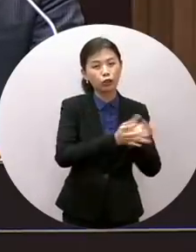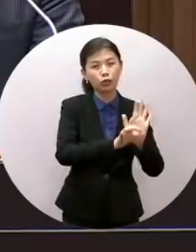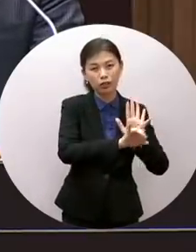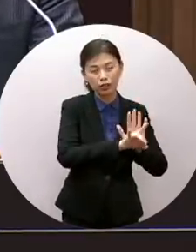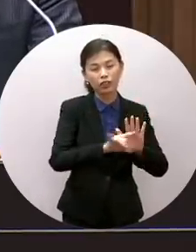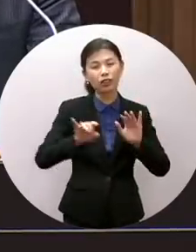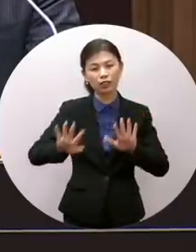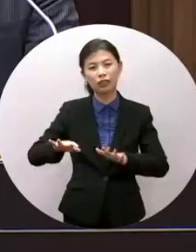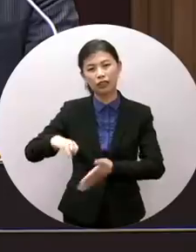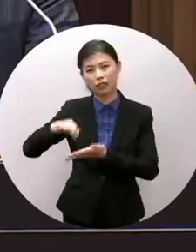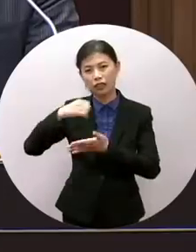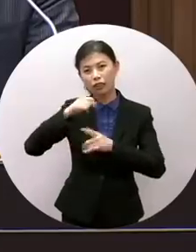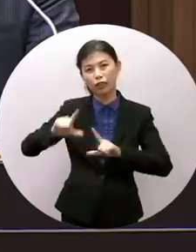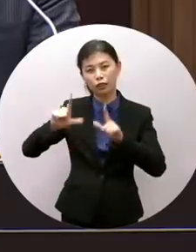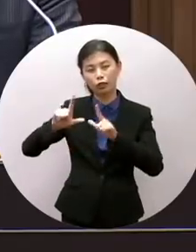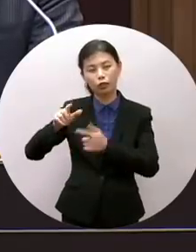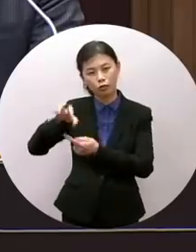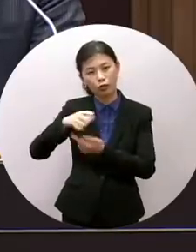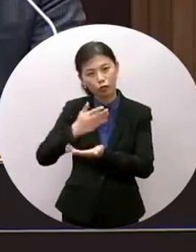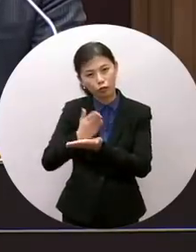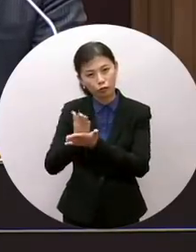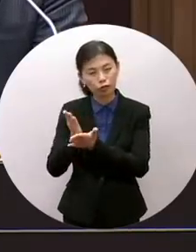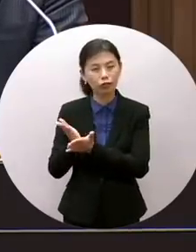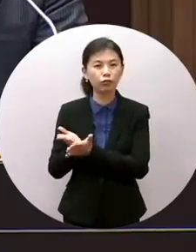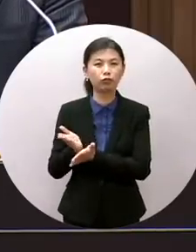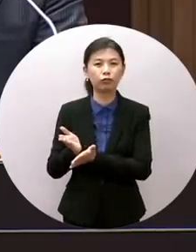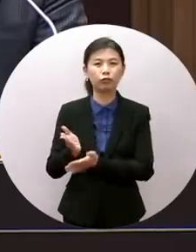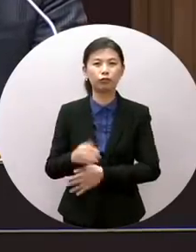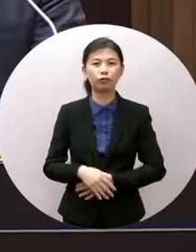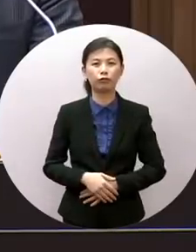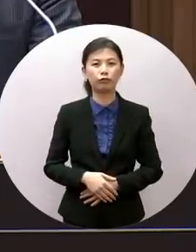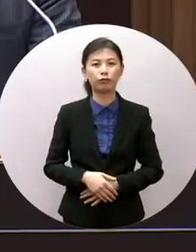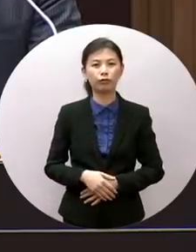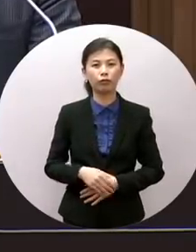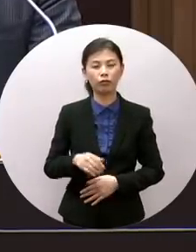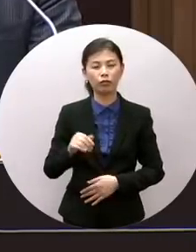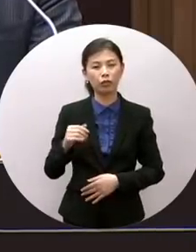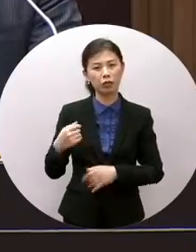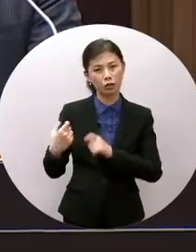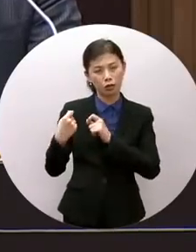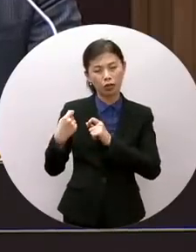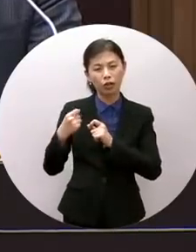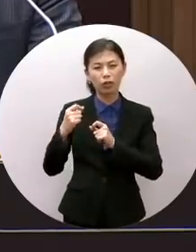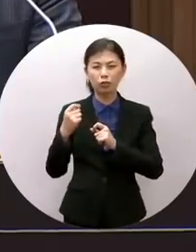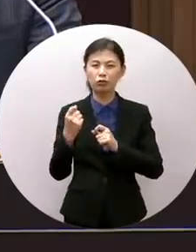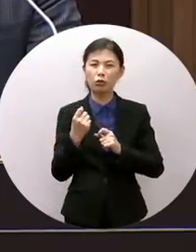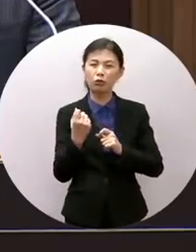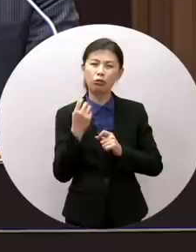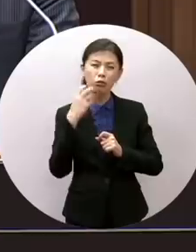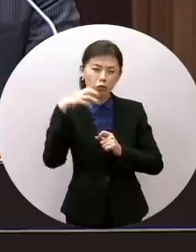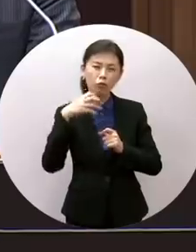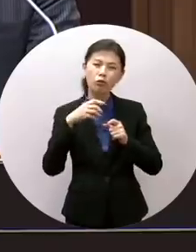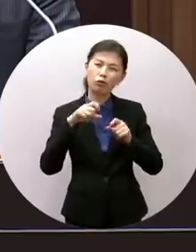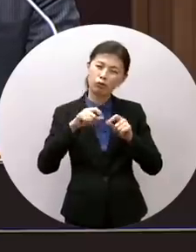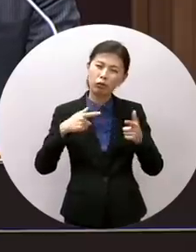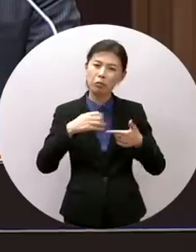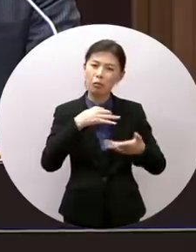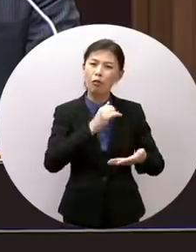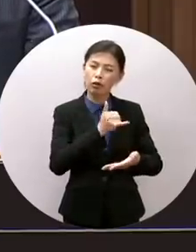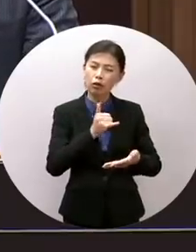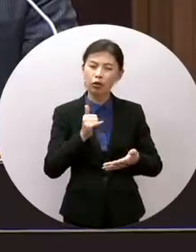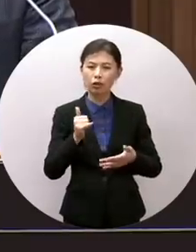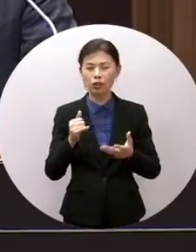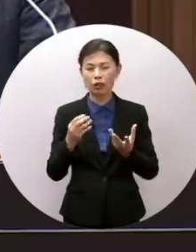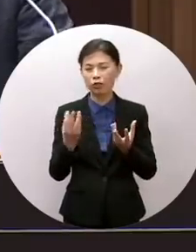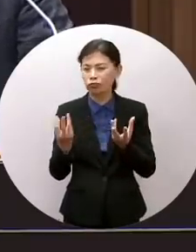产这个制品啊，最近有一些东西是销的不错，但是事实上呢，还是有一